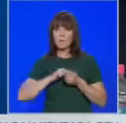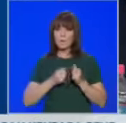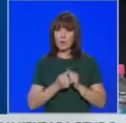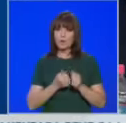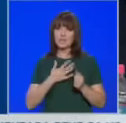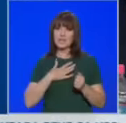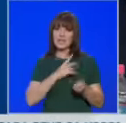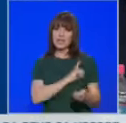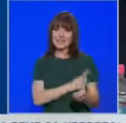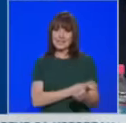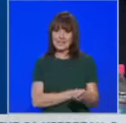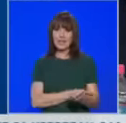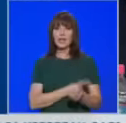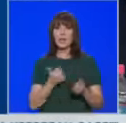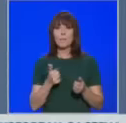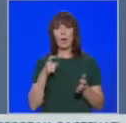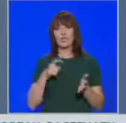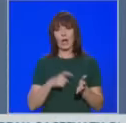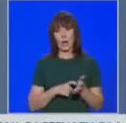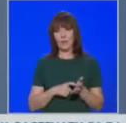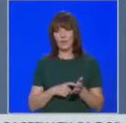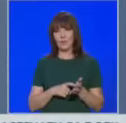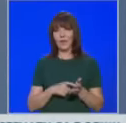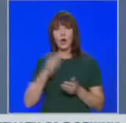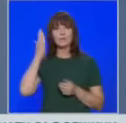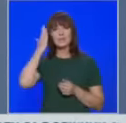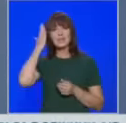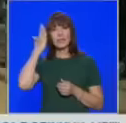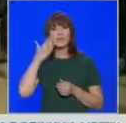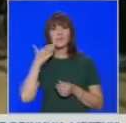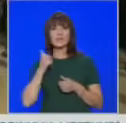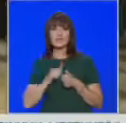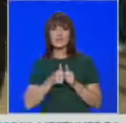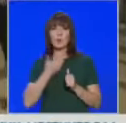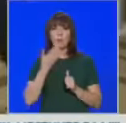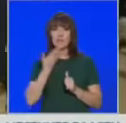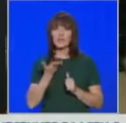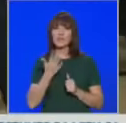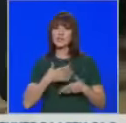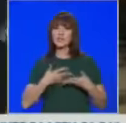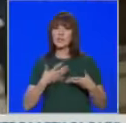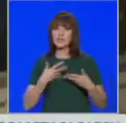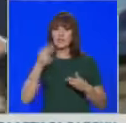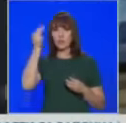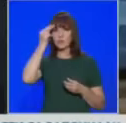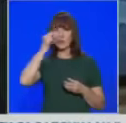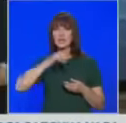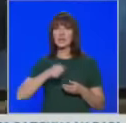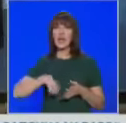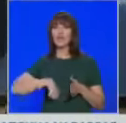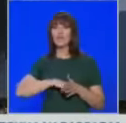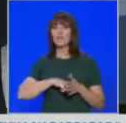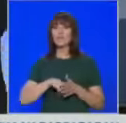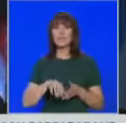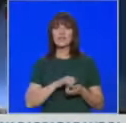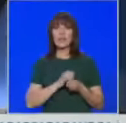и възможностите по линията на закона. От Министерството на младежта и спорта обявиха, че ще изискат от Българския футболен съюз